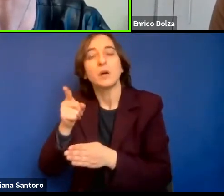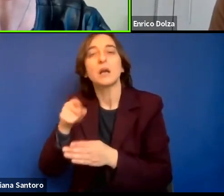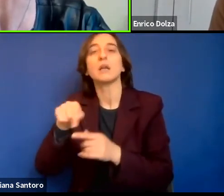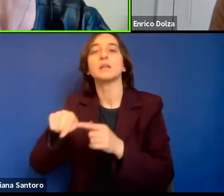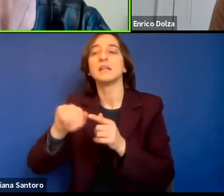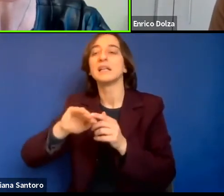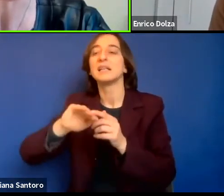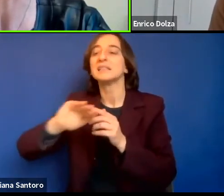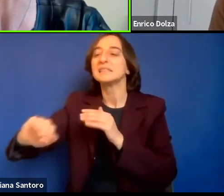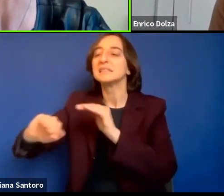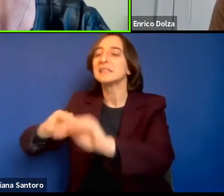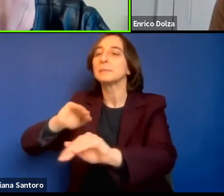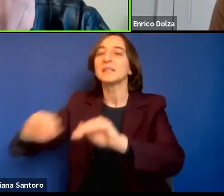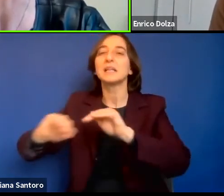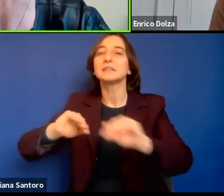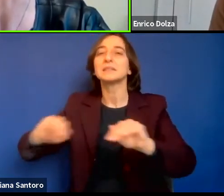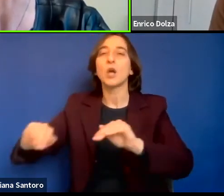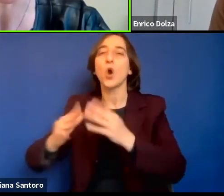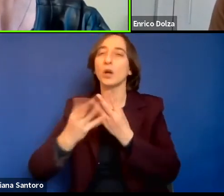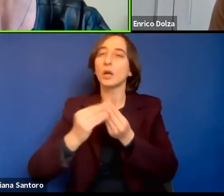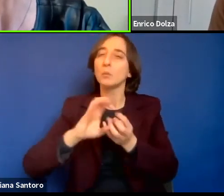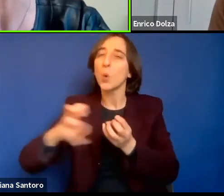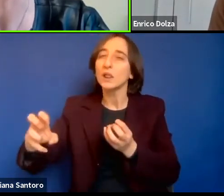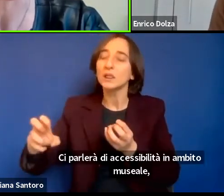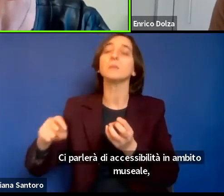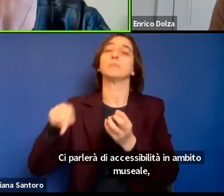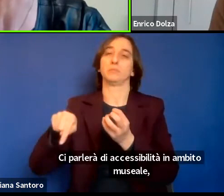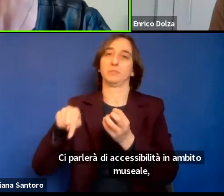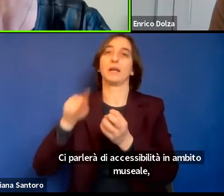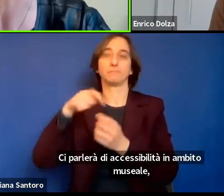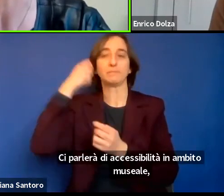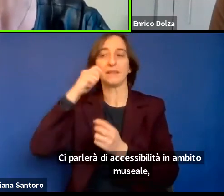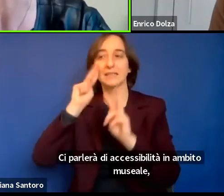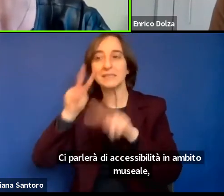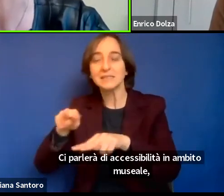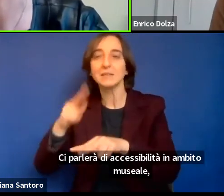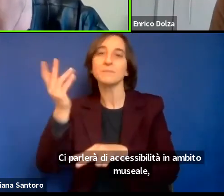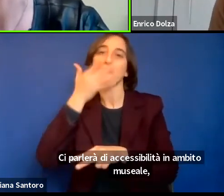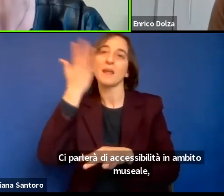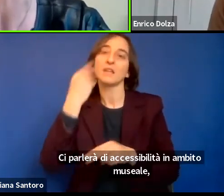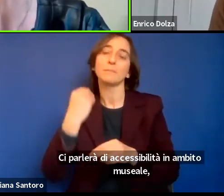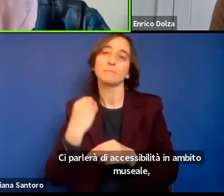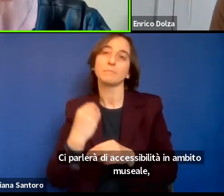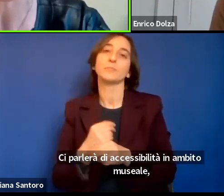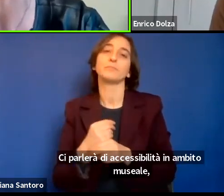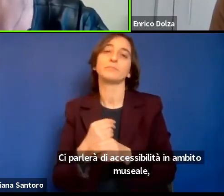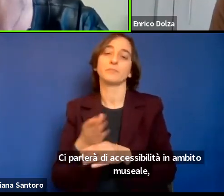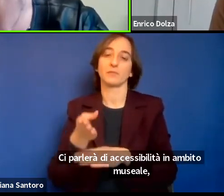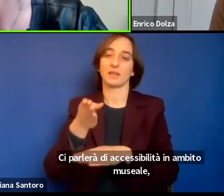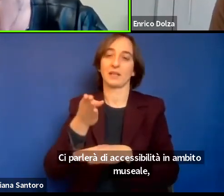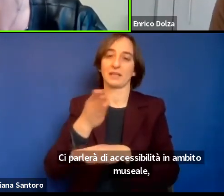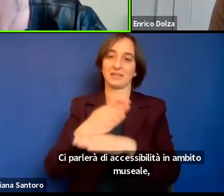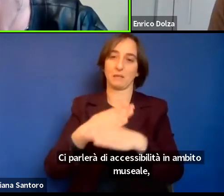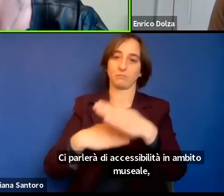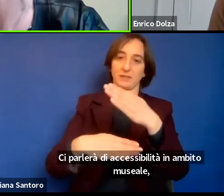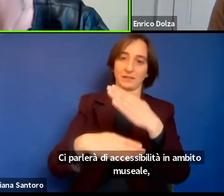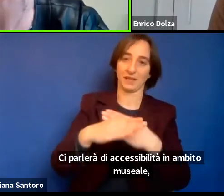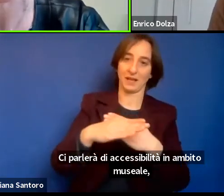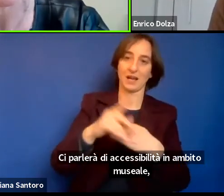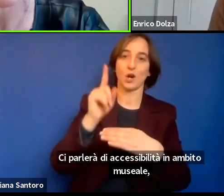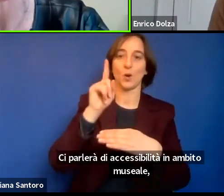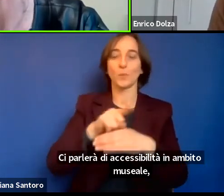multipla per gruppi target sottorappresentati, come l'intersezione tra disabilità e gruppi